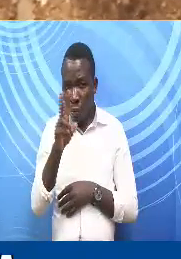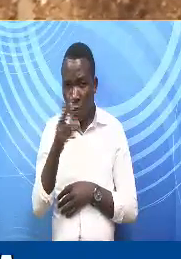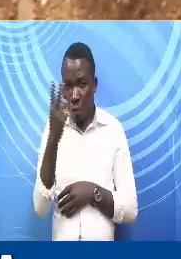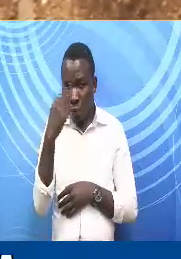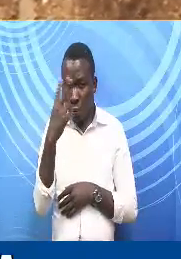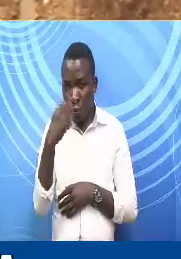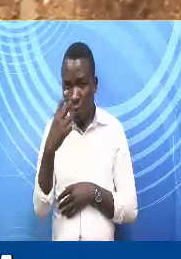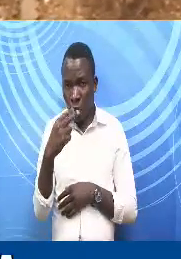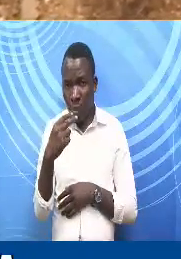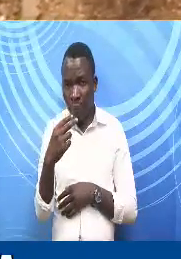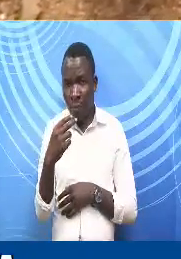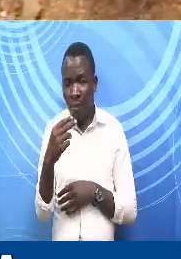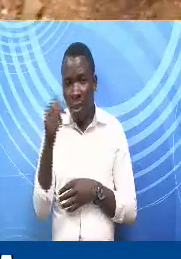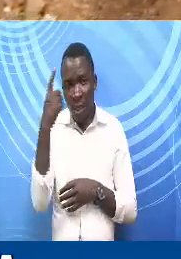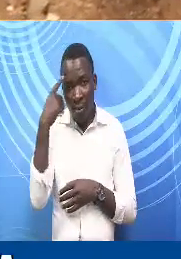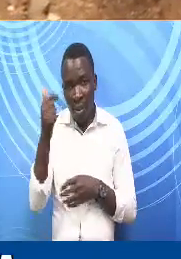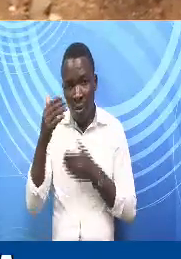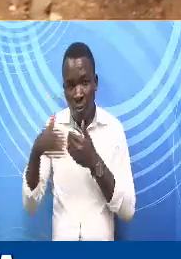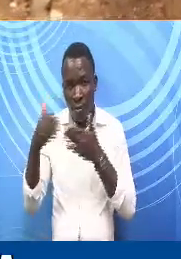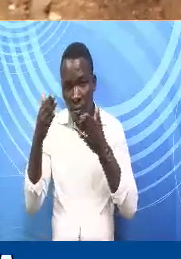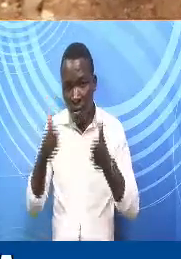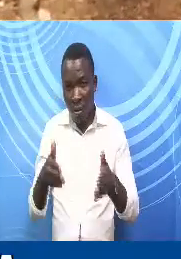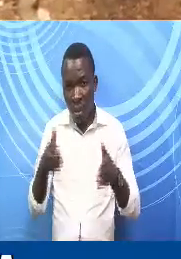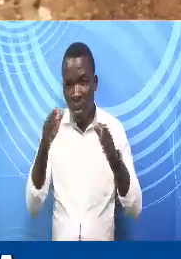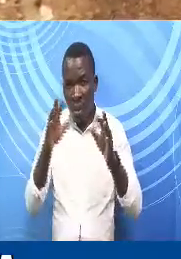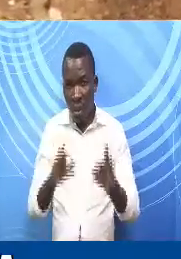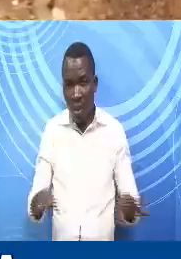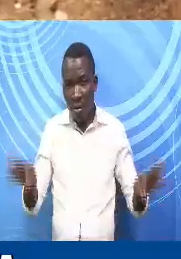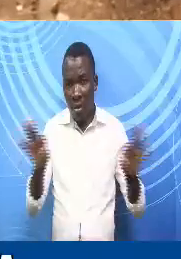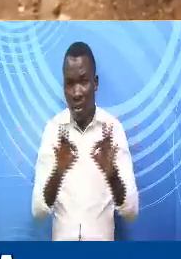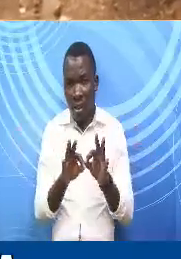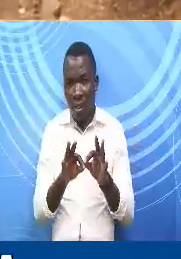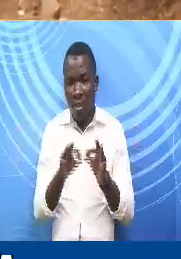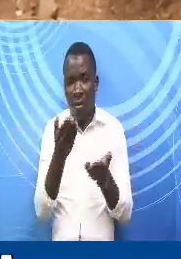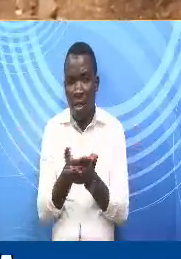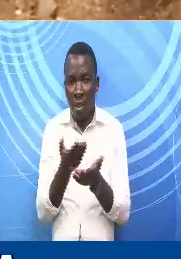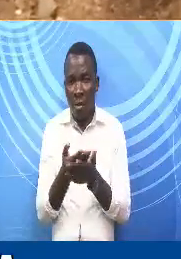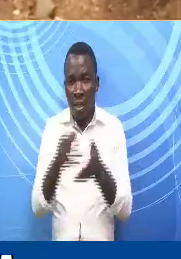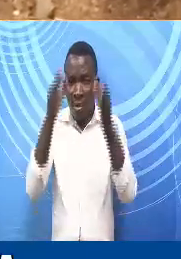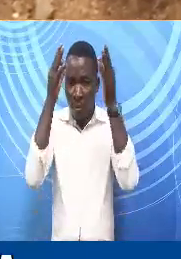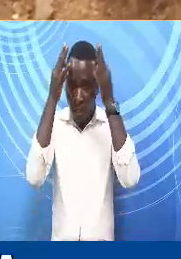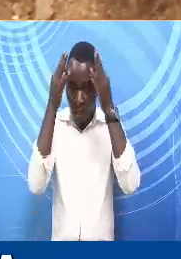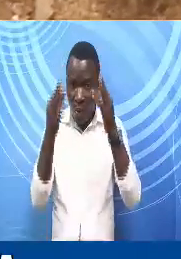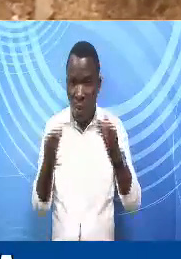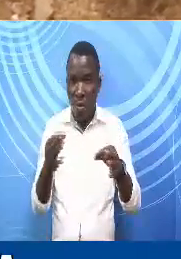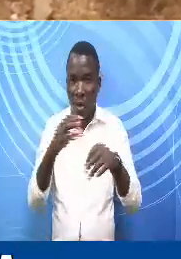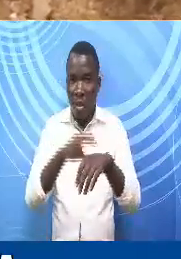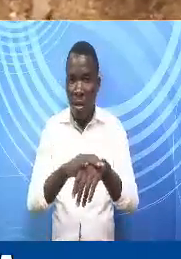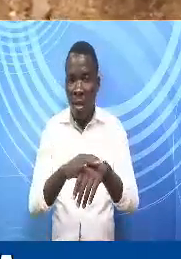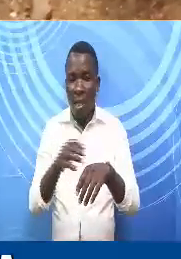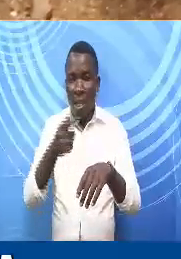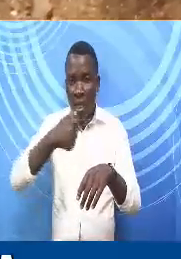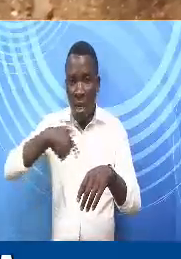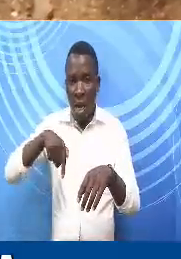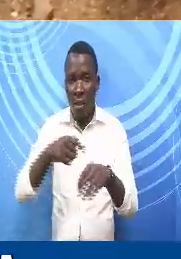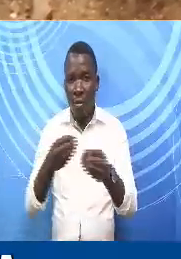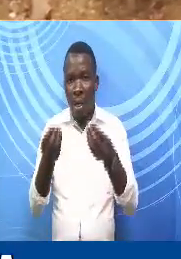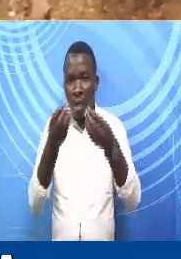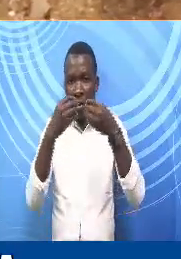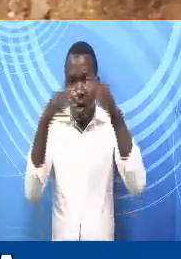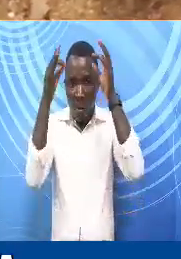njye mu by'ukuri nzi ko umuturanyi ari ikintu gikomeye twasabaga ko byibura iyo myanzuro yafatwa natwe duha bakaduha